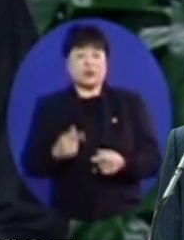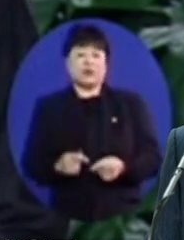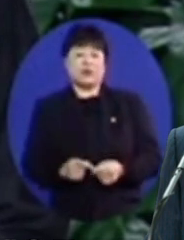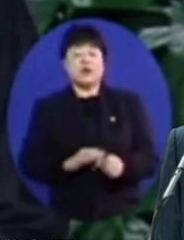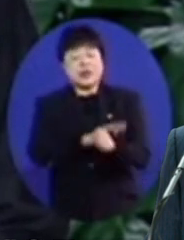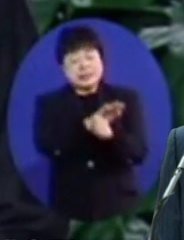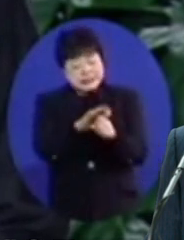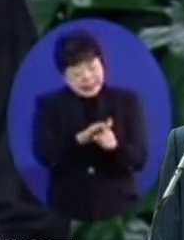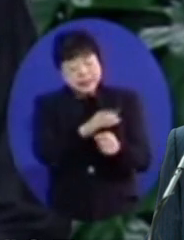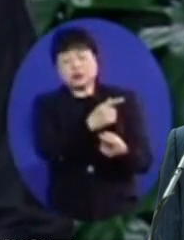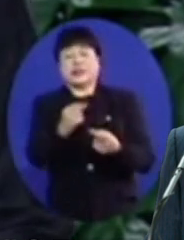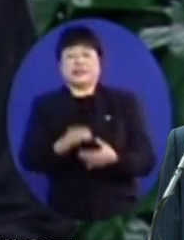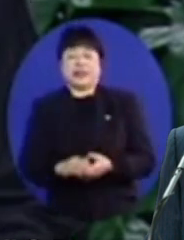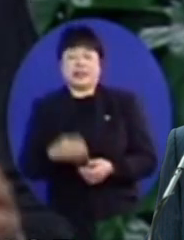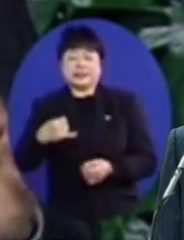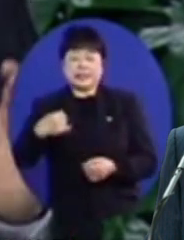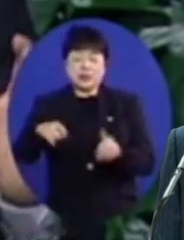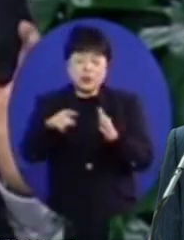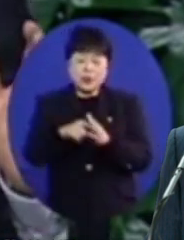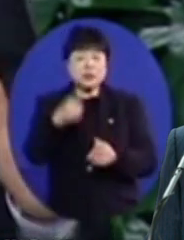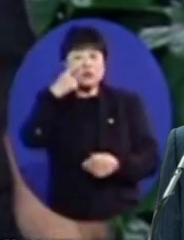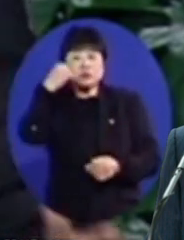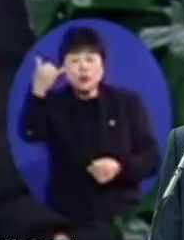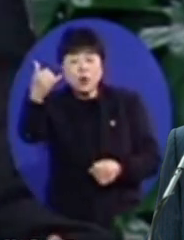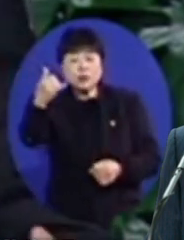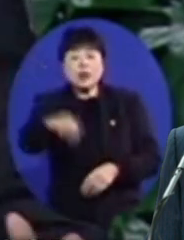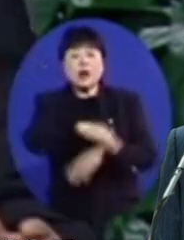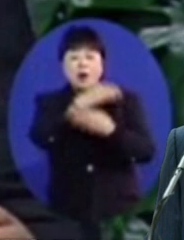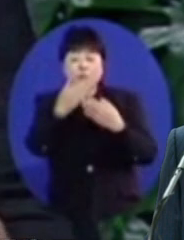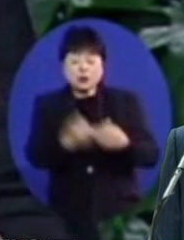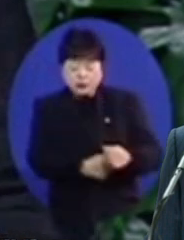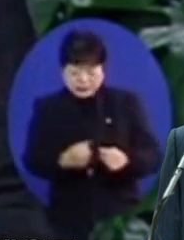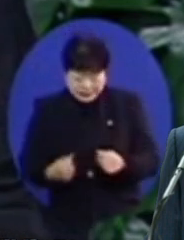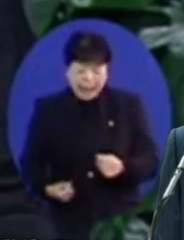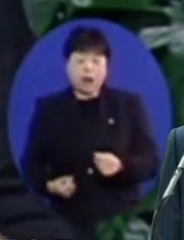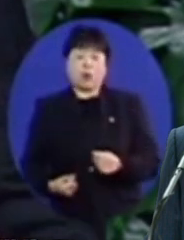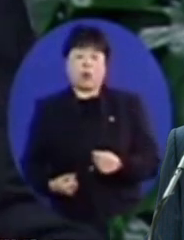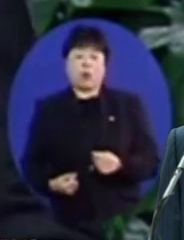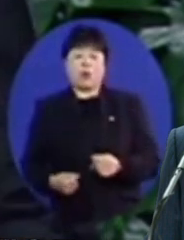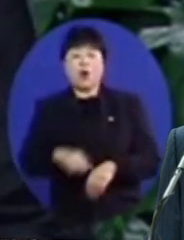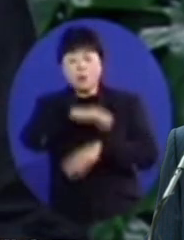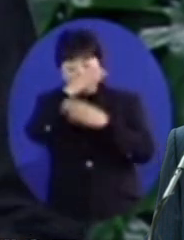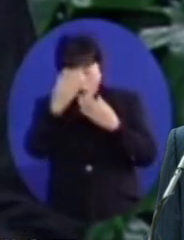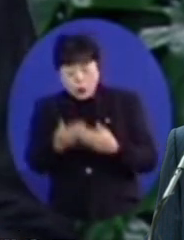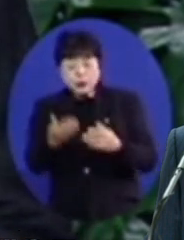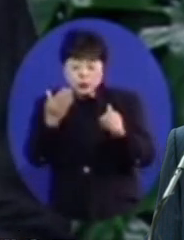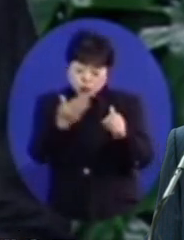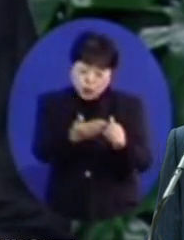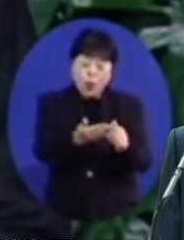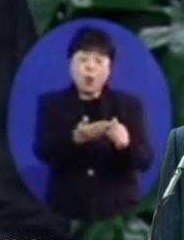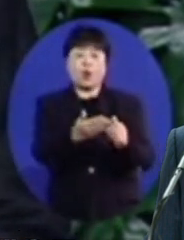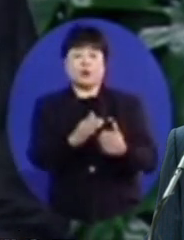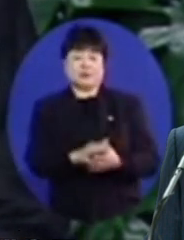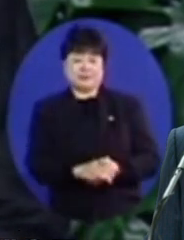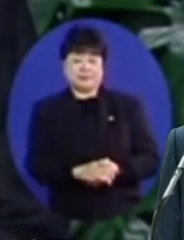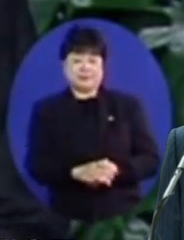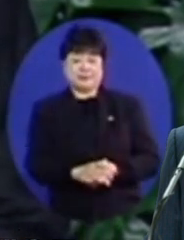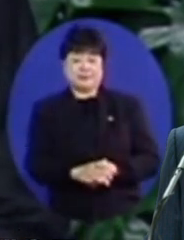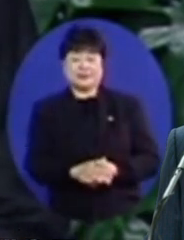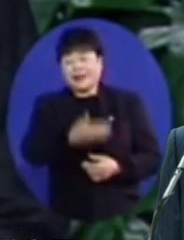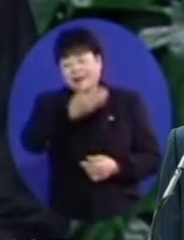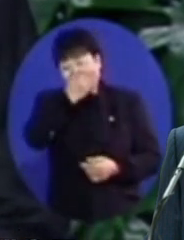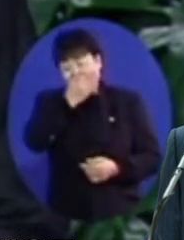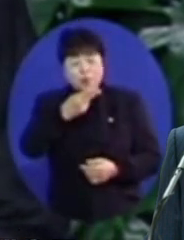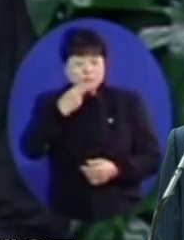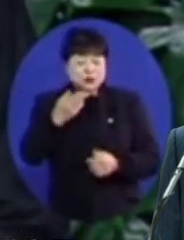사랑하는 것입니다 자식을 위해서 부모는 모든 것을 희생하고 모든 것을 다 주고 그리고도